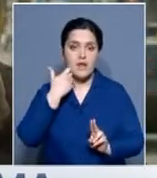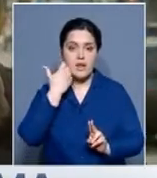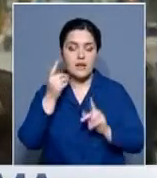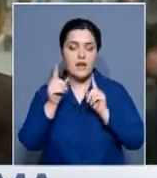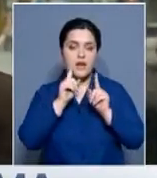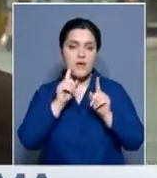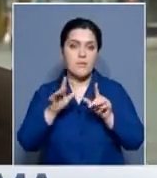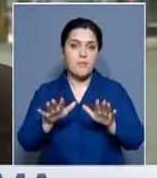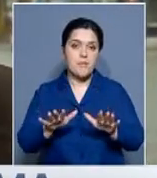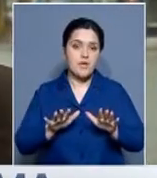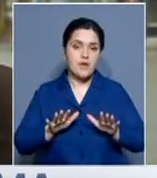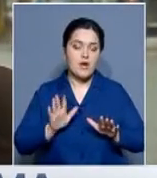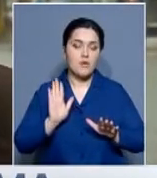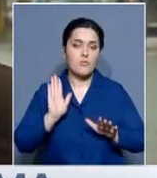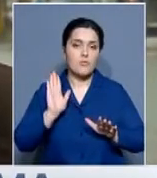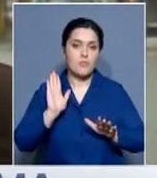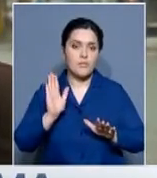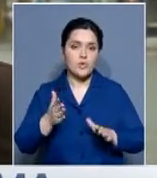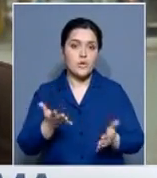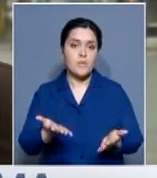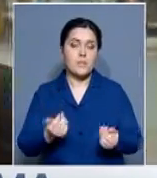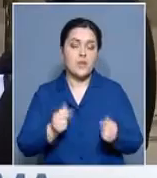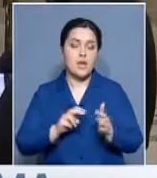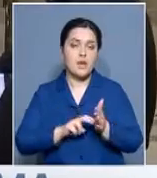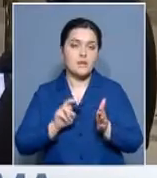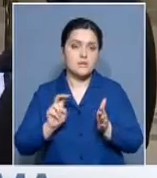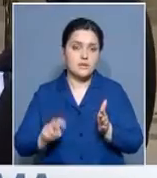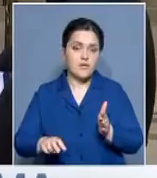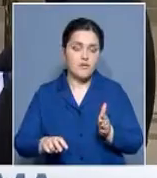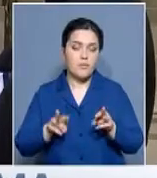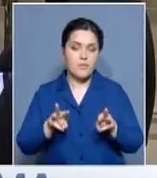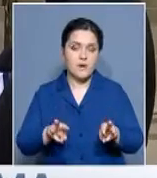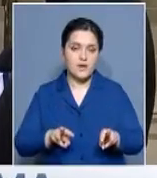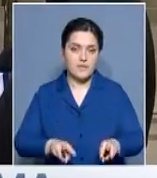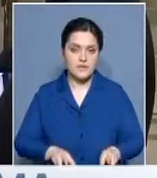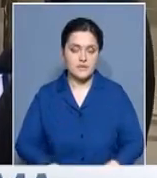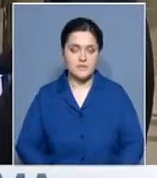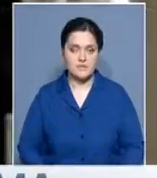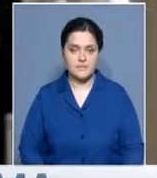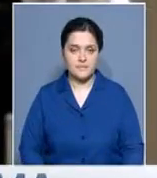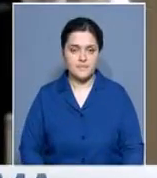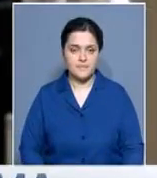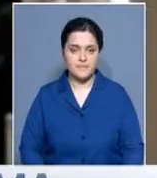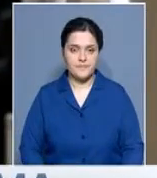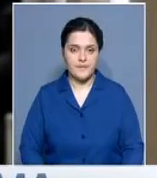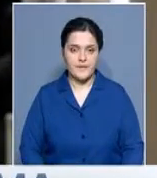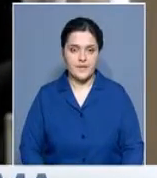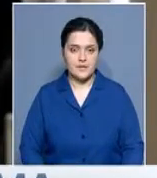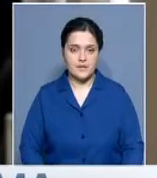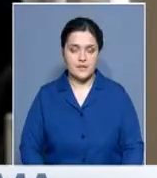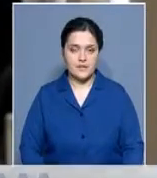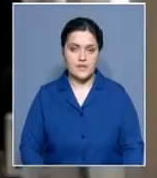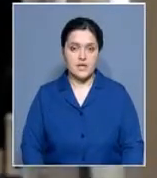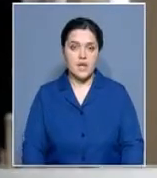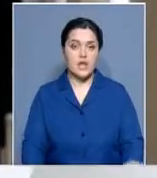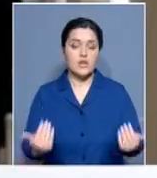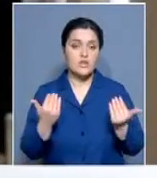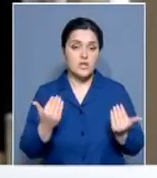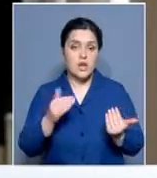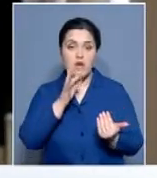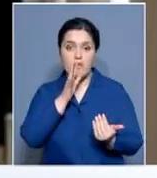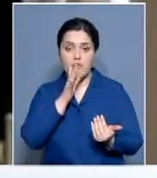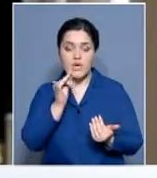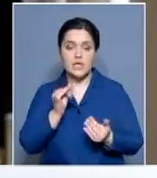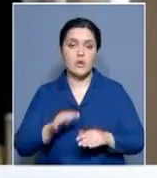парламент будет принимать отставку правительства. Общество меняется многогранно. Очень много вызовов и